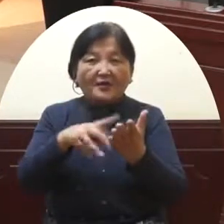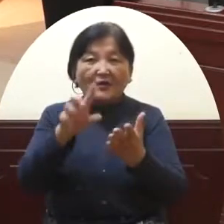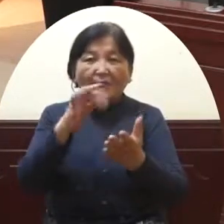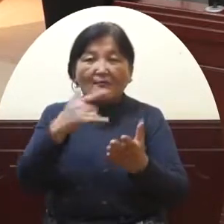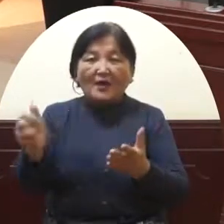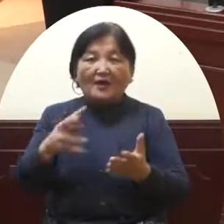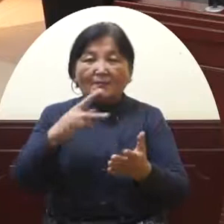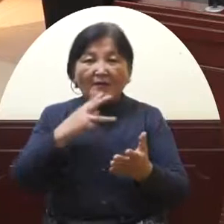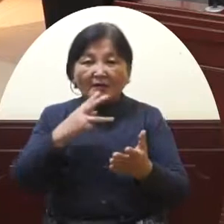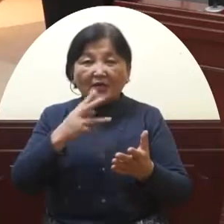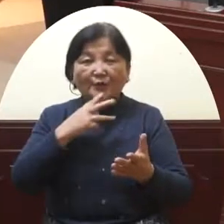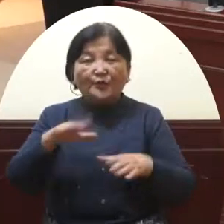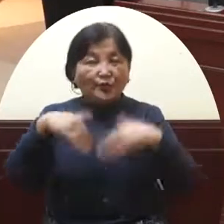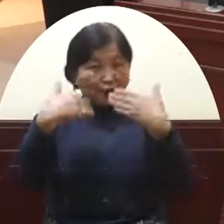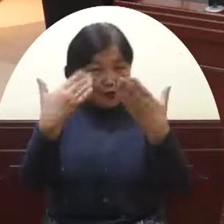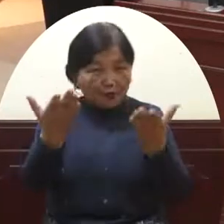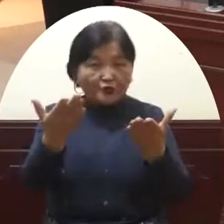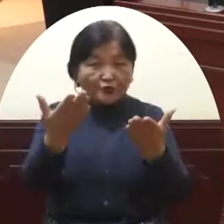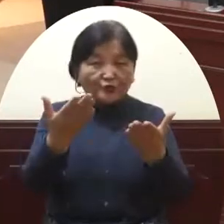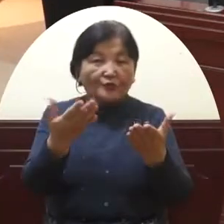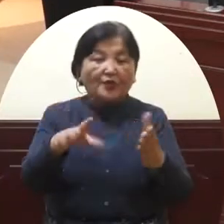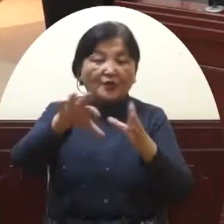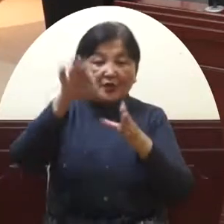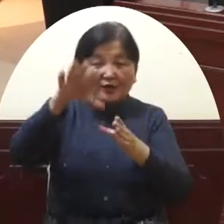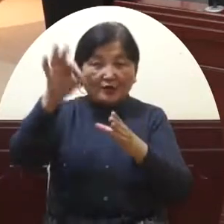олон асуудлуудыг хөндөж байснаар үзлээ.